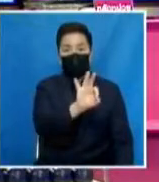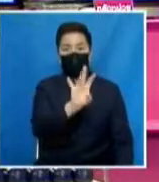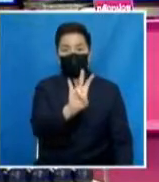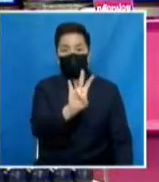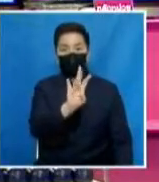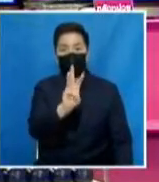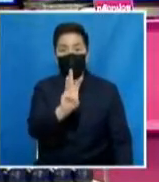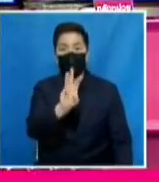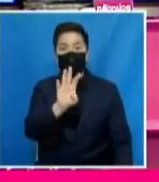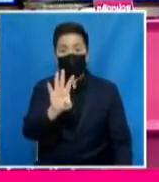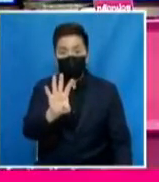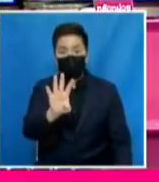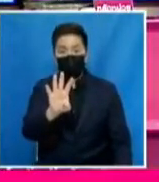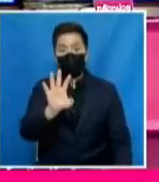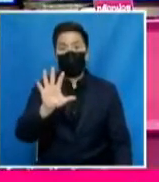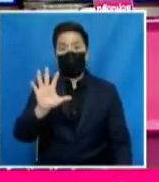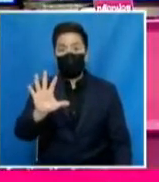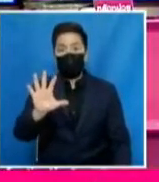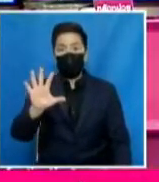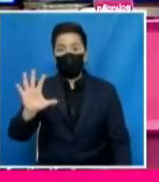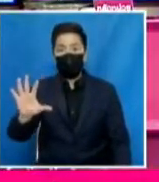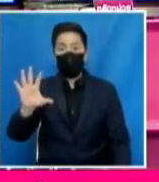กสี่ห้าห้าแปด